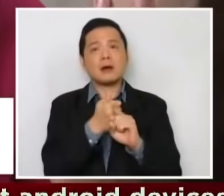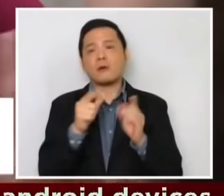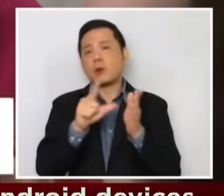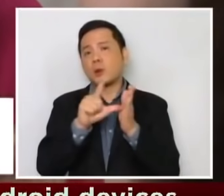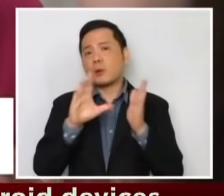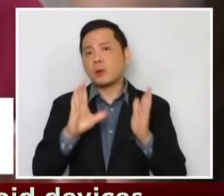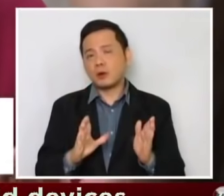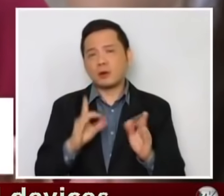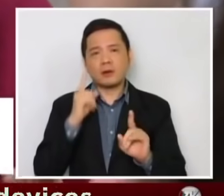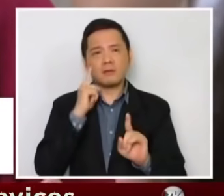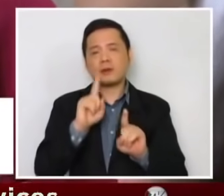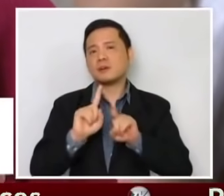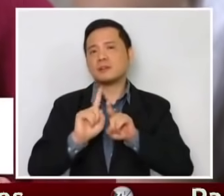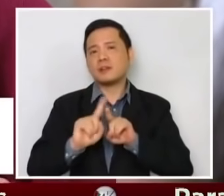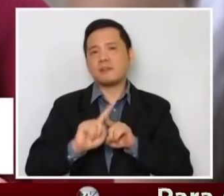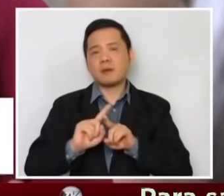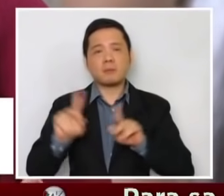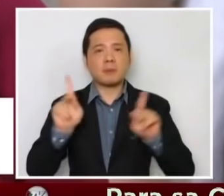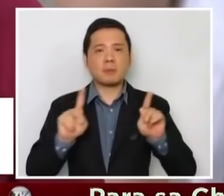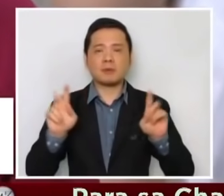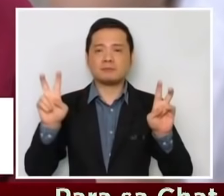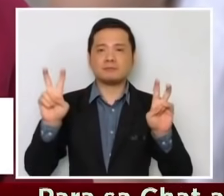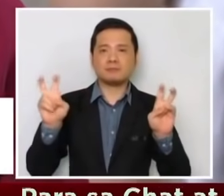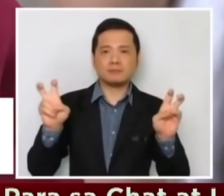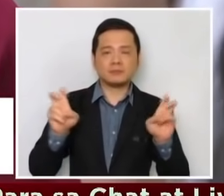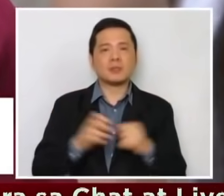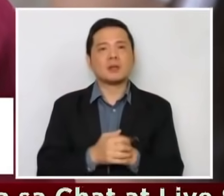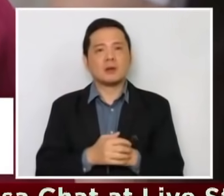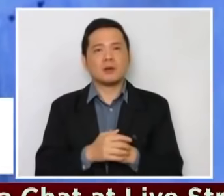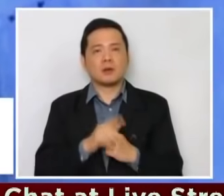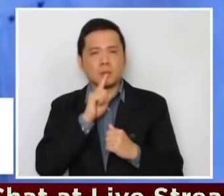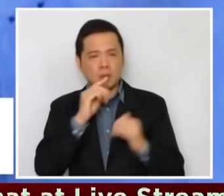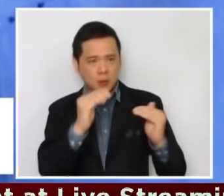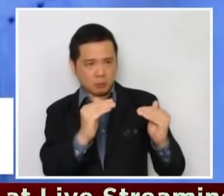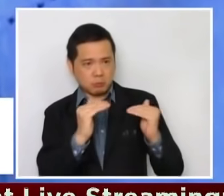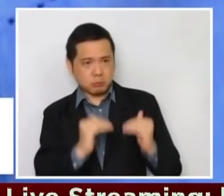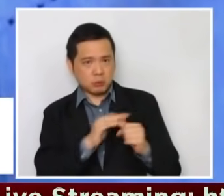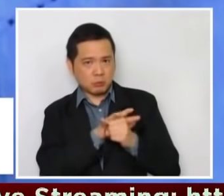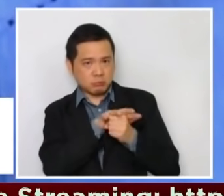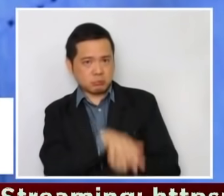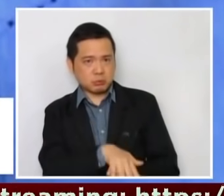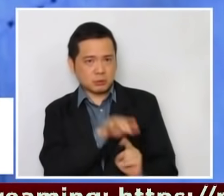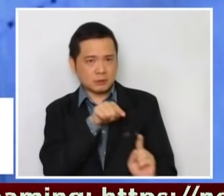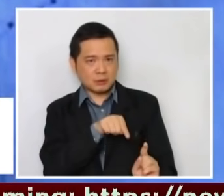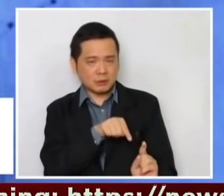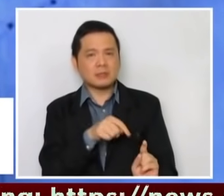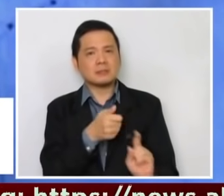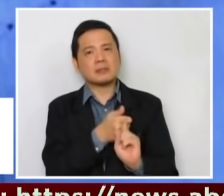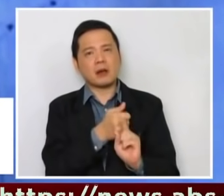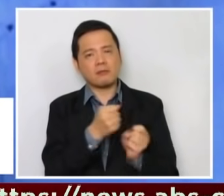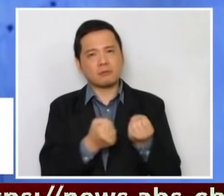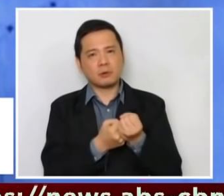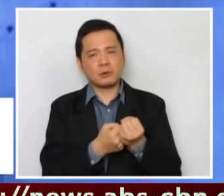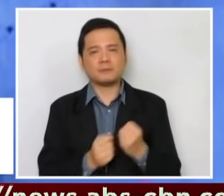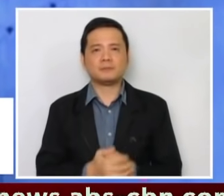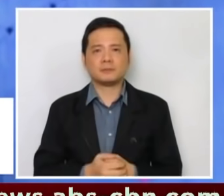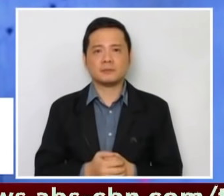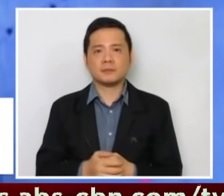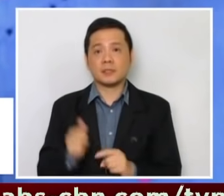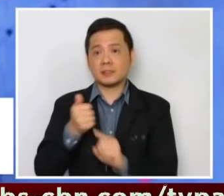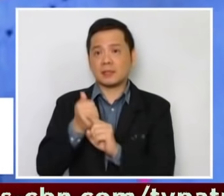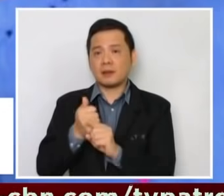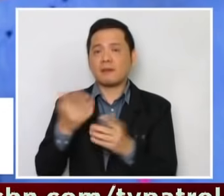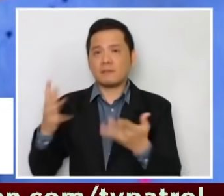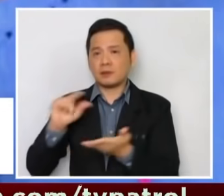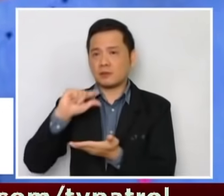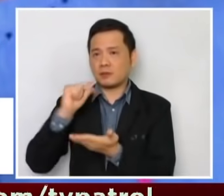abogado para sa mga tinatawag niyang nasa laylayan ng lipunan. Nagtapos si Robredo ng abogasya sa University of Nueva